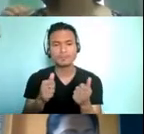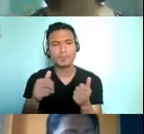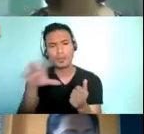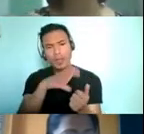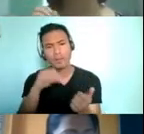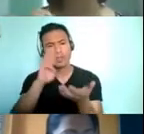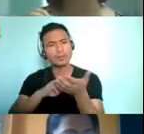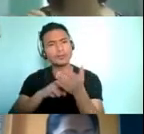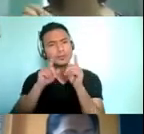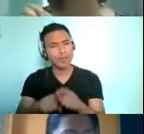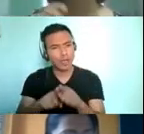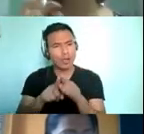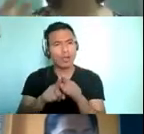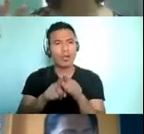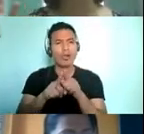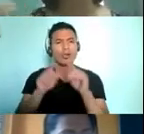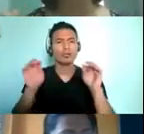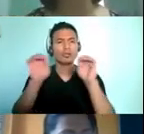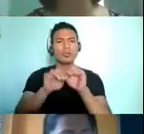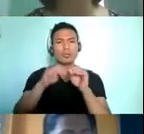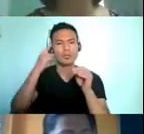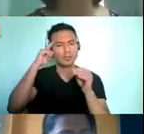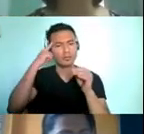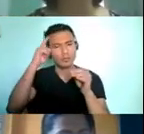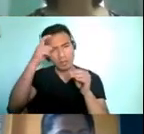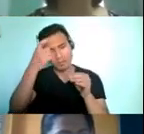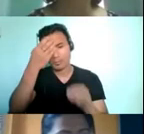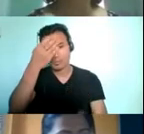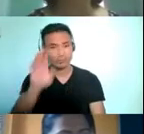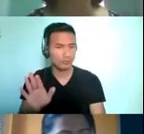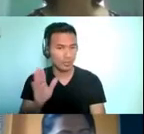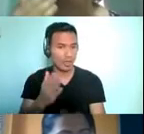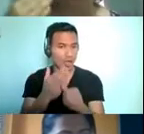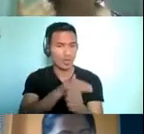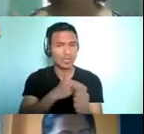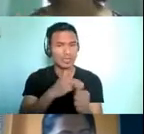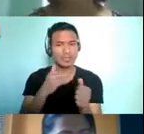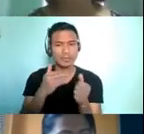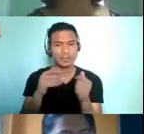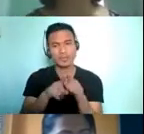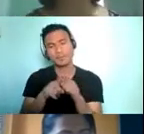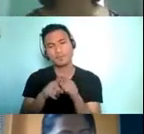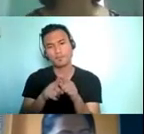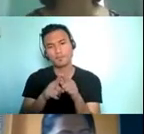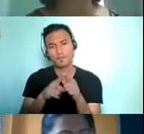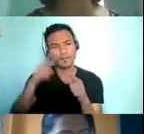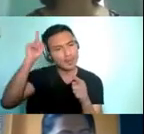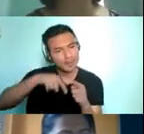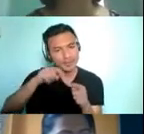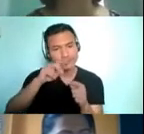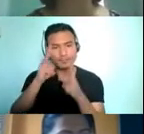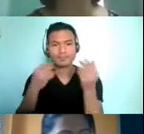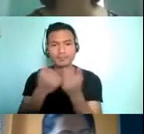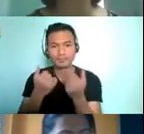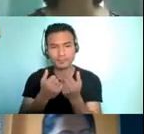हरेक सदस्यसँग उसको चाहिँ सम्बन्ध चाहिँ तनावपूर्ण रहिरहेको हुन्छ। र अघि पनि सो क्षतिका कुरा गरे, मैले